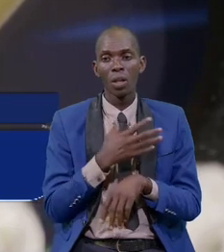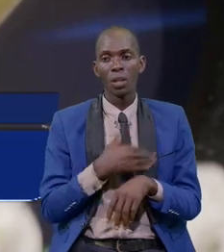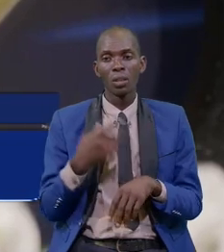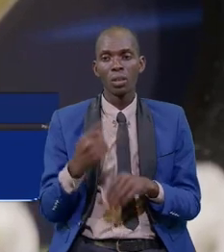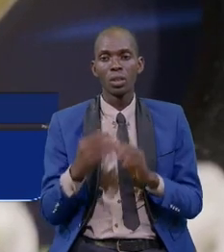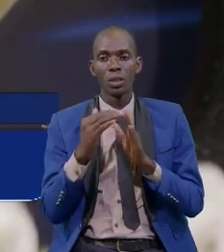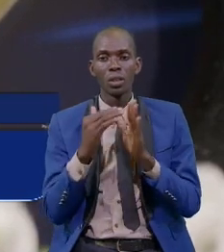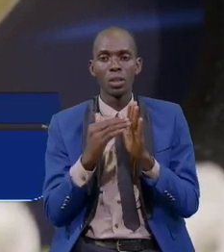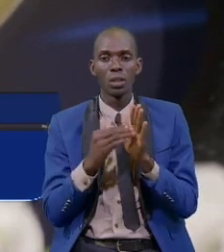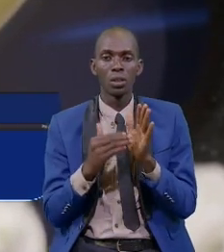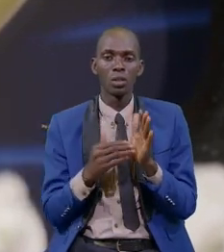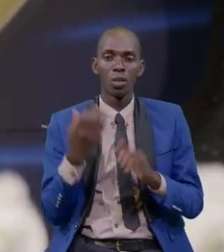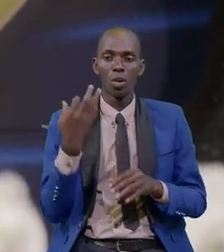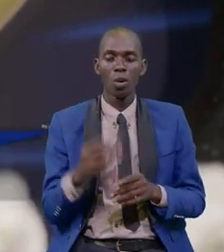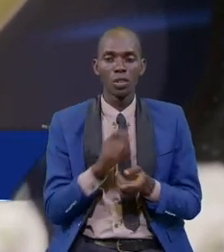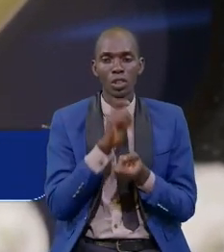des acteurs de changement.